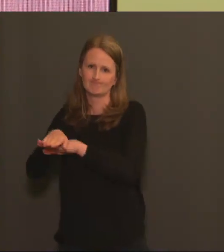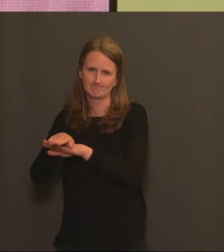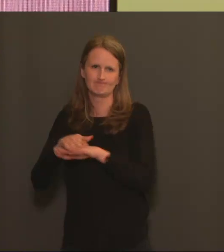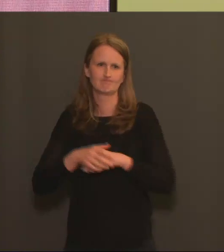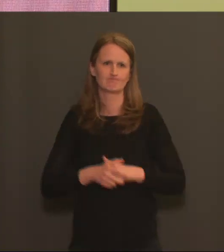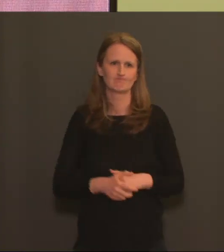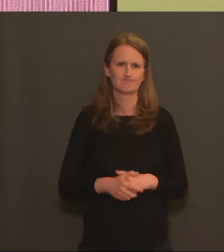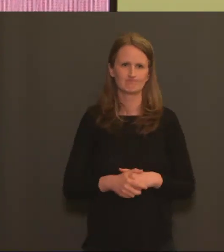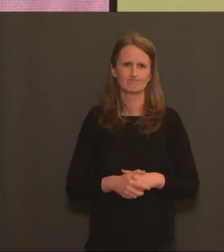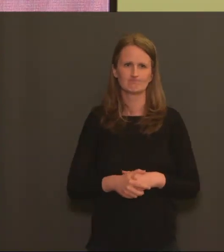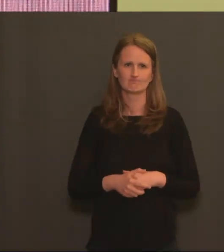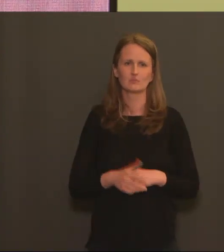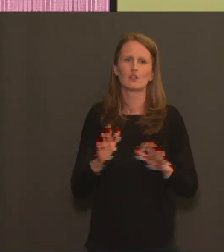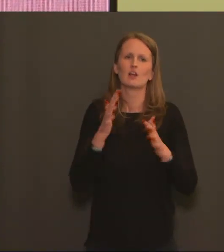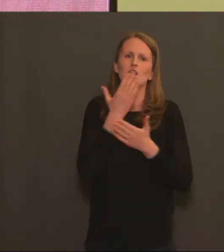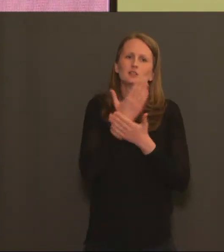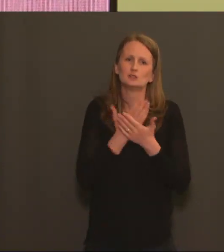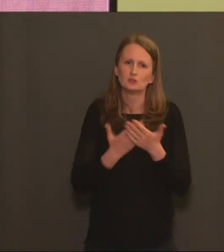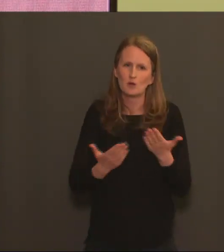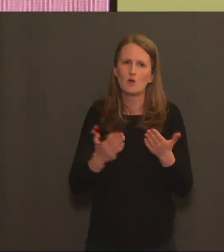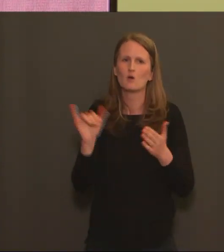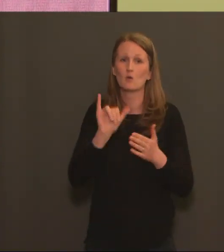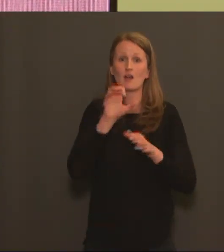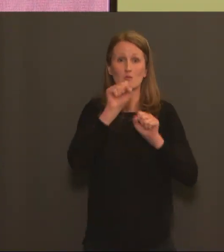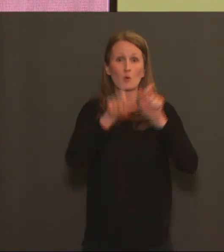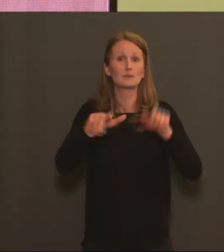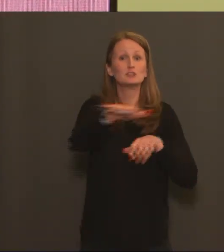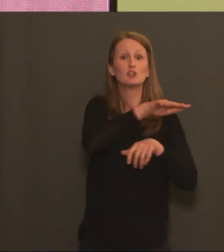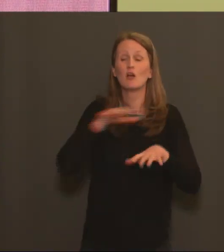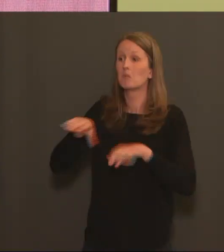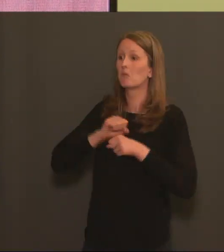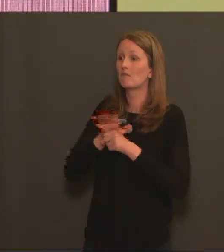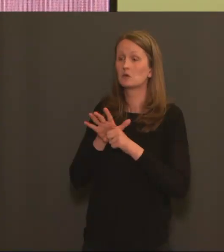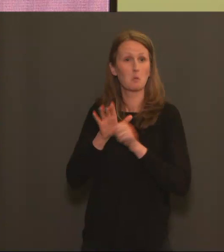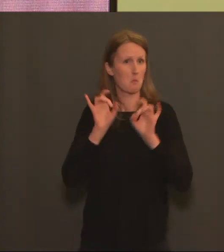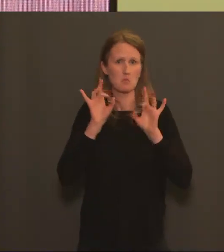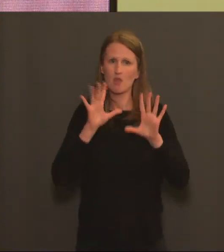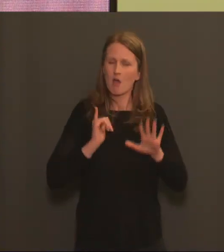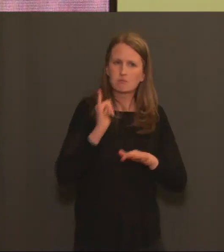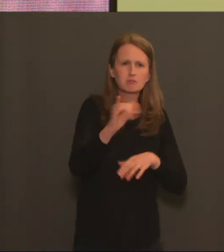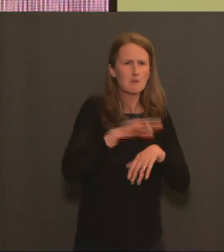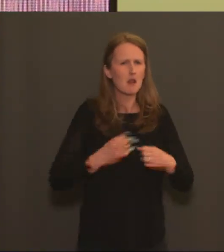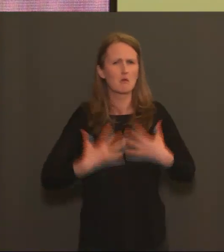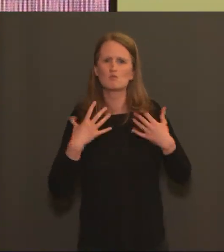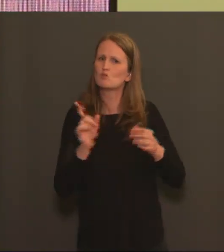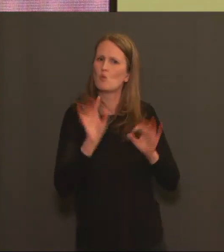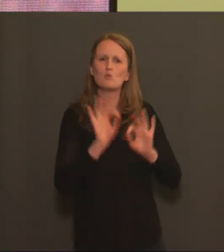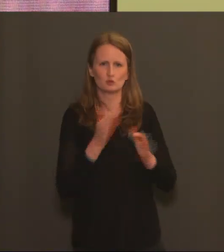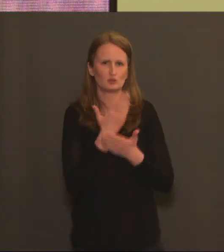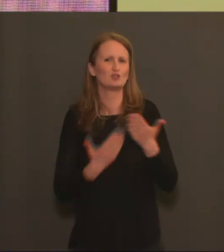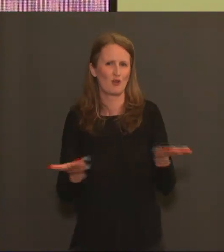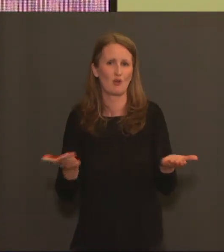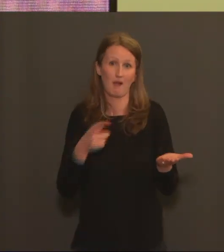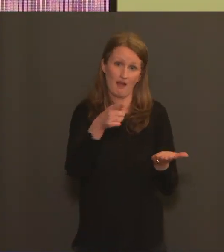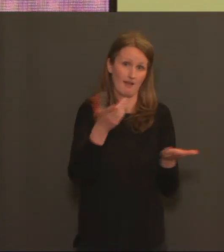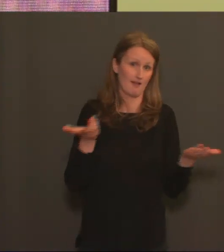forme prolongée de ce Covid, mais qui est prêt à jouer dans cette loterie dans laquelle vous avez effectivement plusieurs parties du barillet qui sont